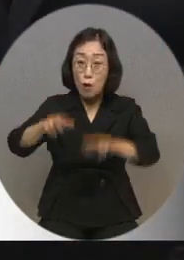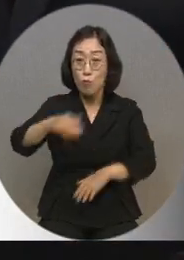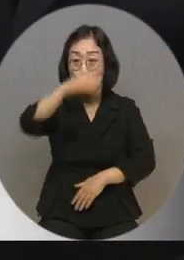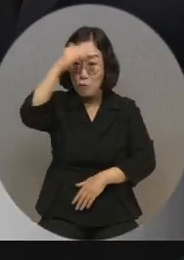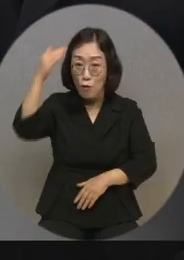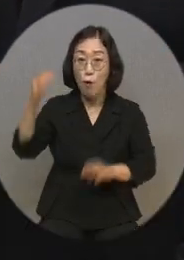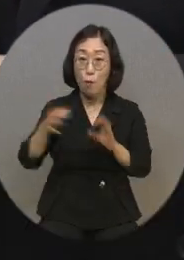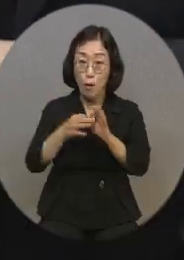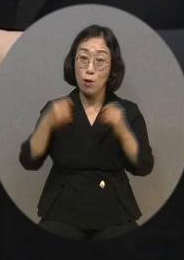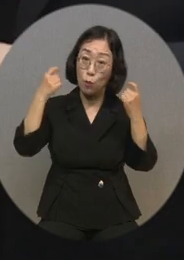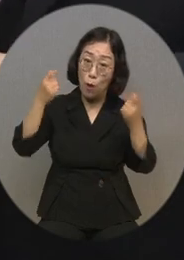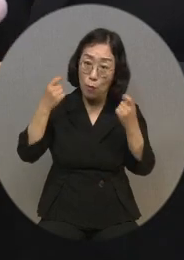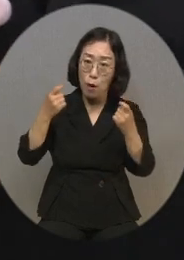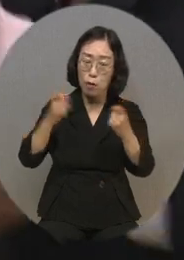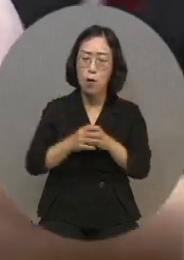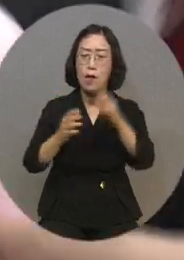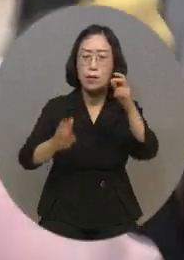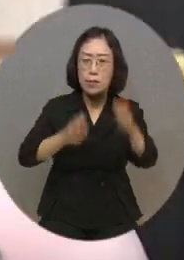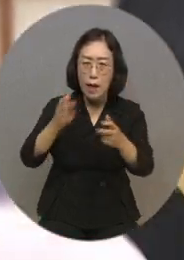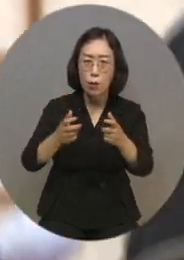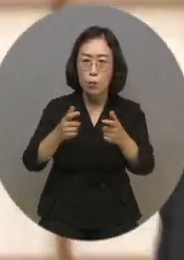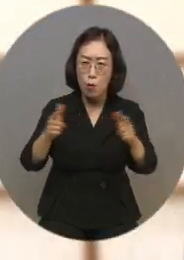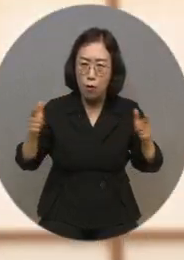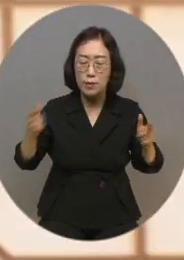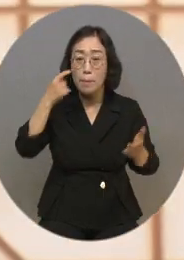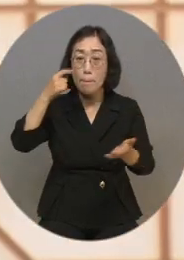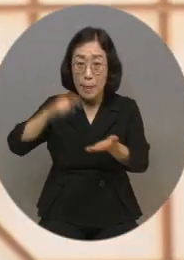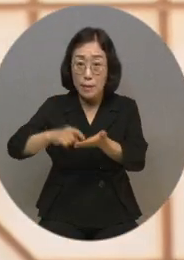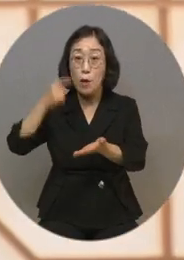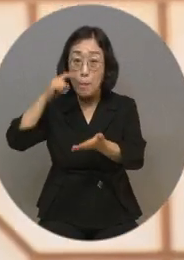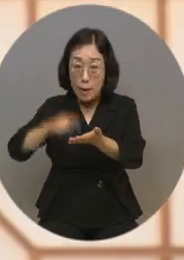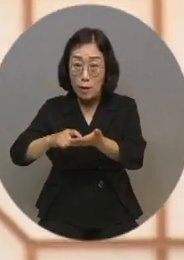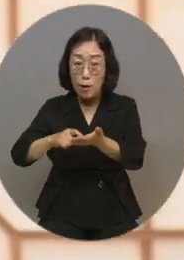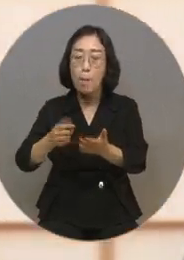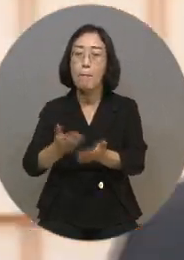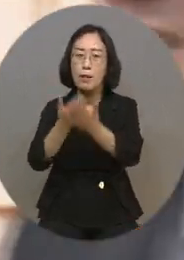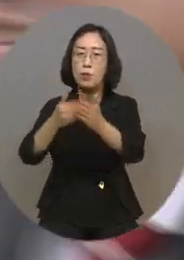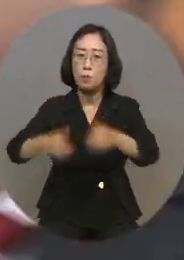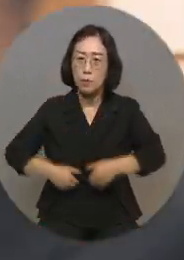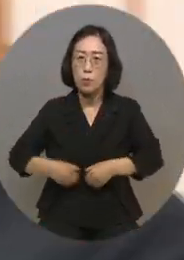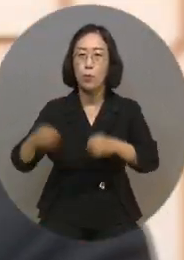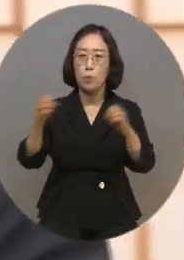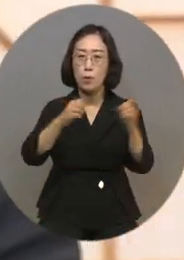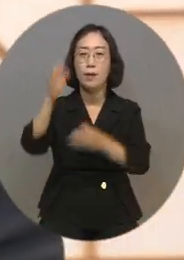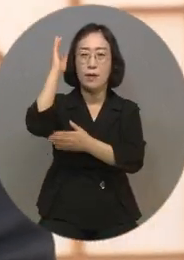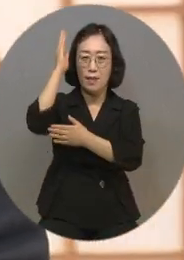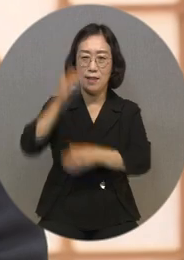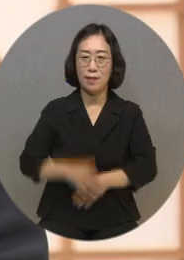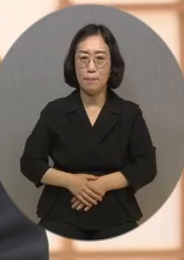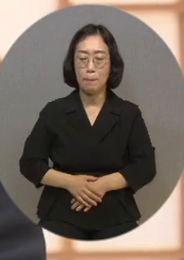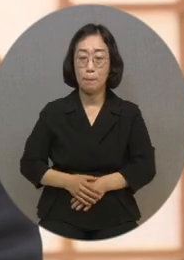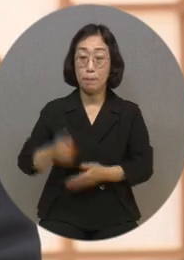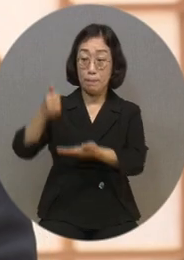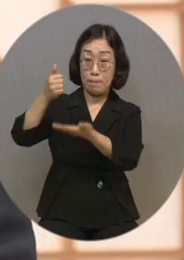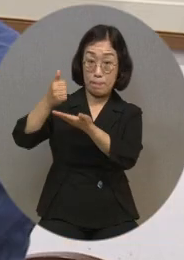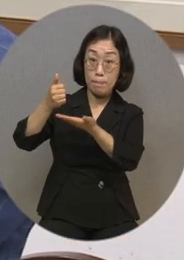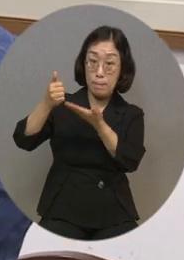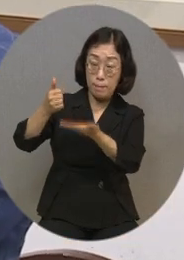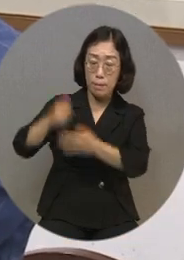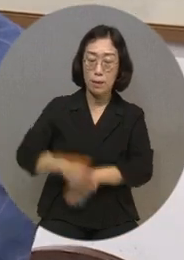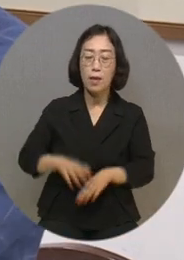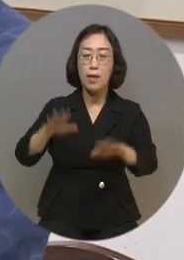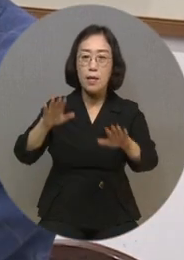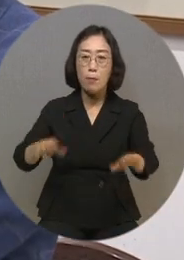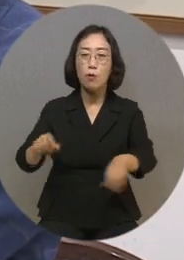무궁무진한 상생발전 협력의 폭을 확인하는 의미 있는 자리를 만들었습니다. 이장우 대전시장은